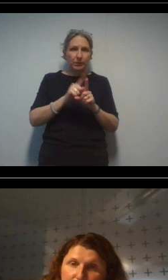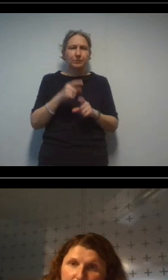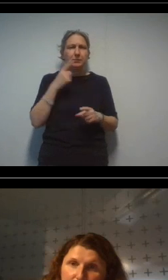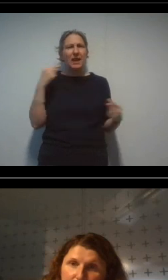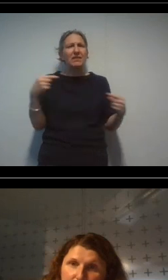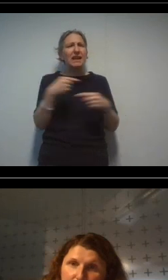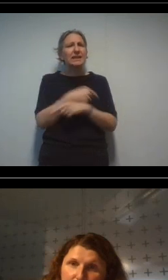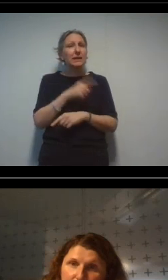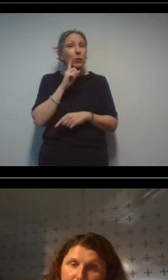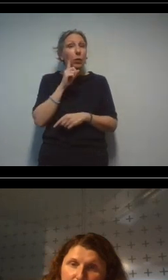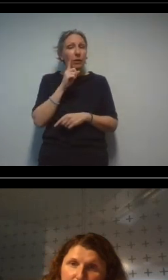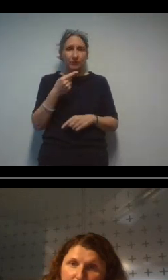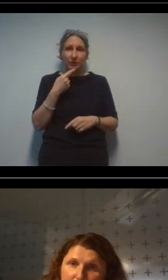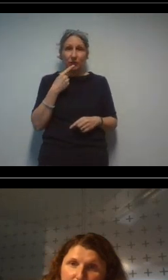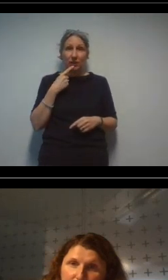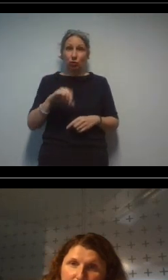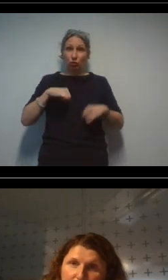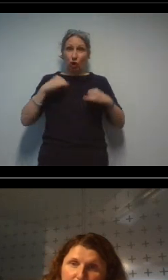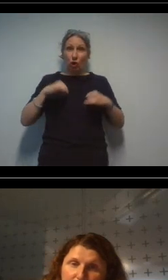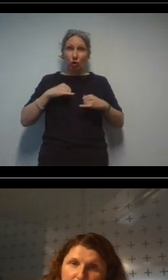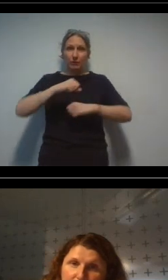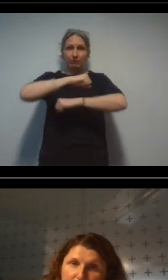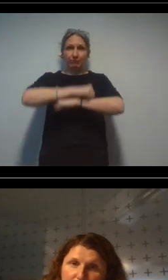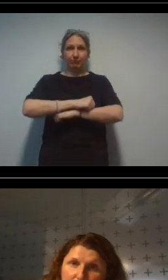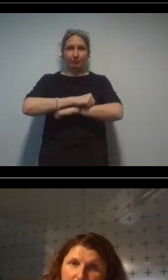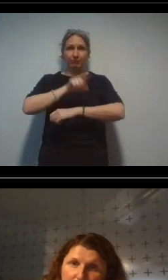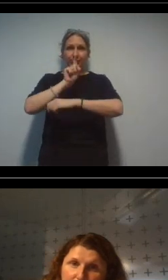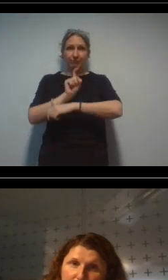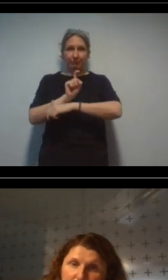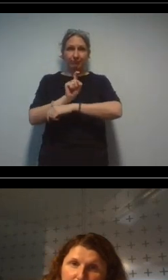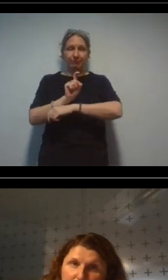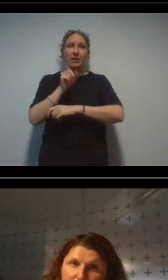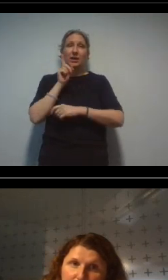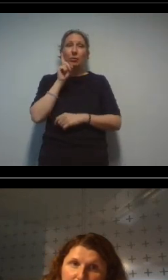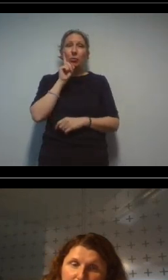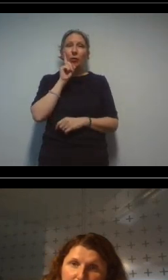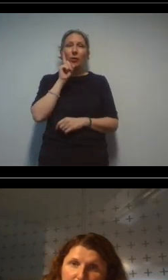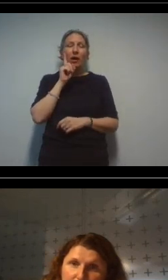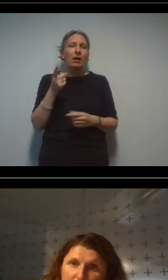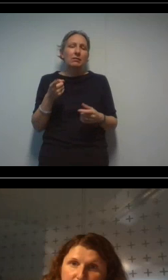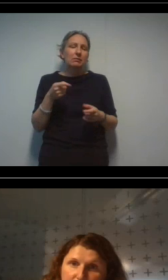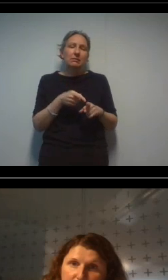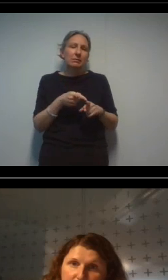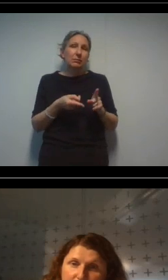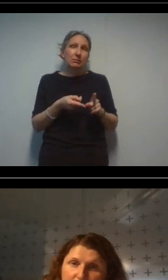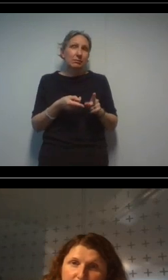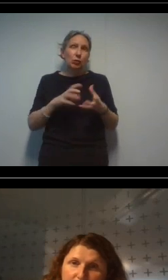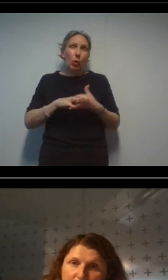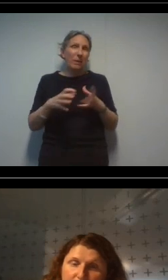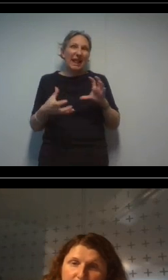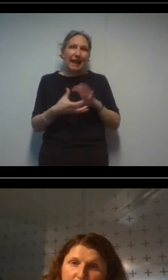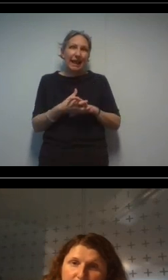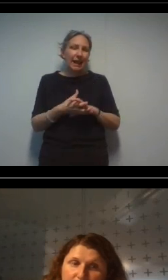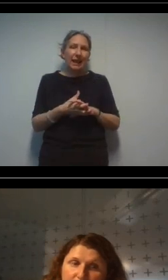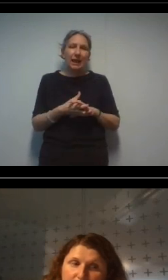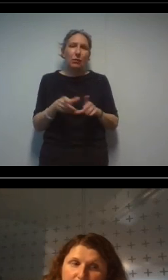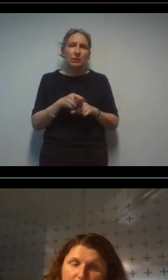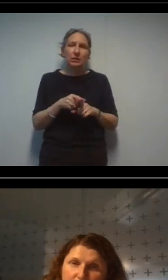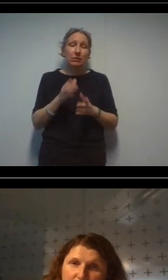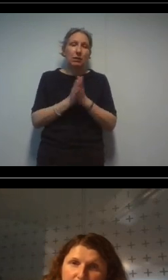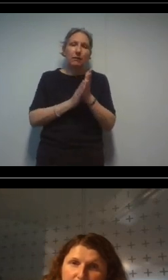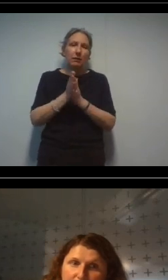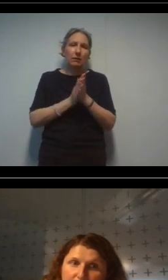sont les jeunes qui tiennent leur stand, parce que on considère qu'il n'y a rien de plus compliqué et démotivant d'aller sur un